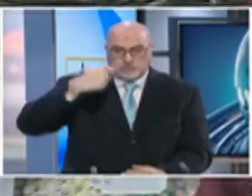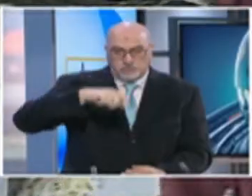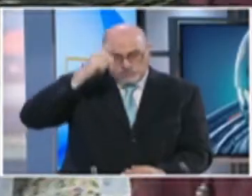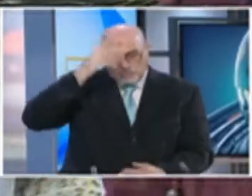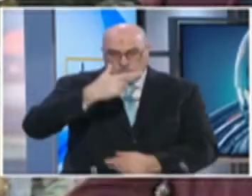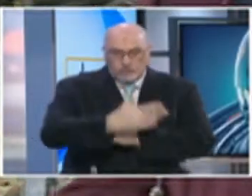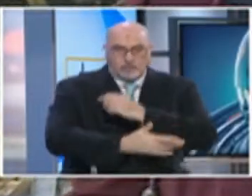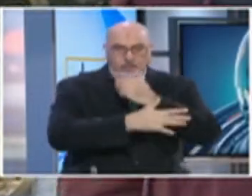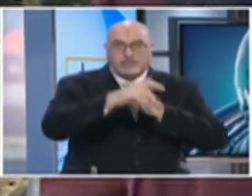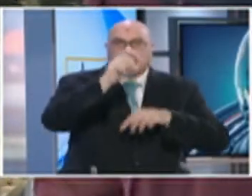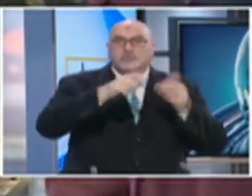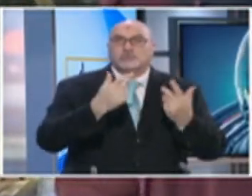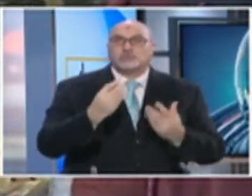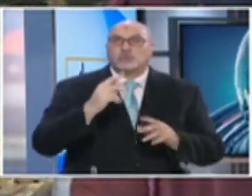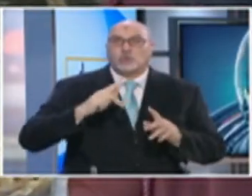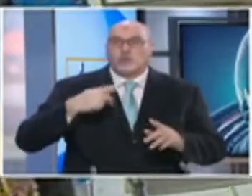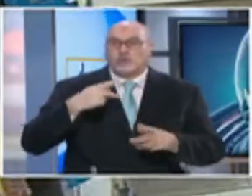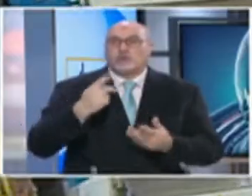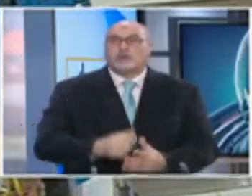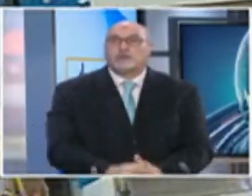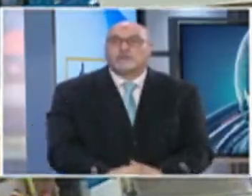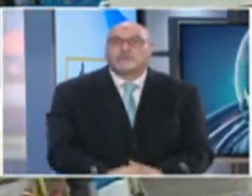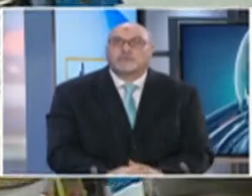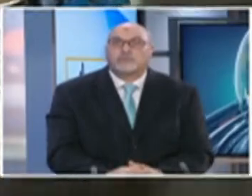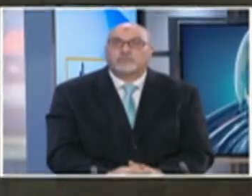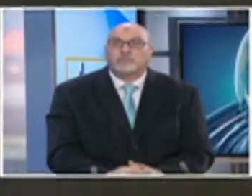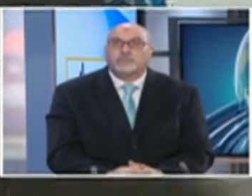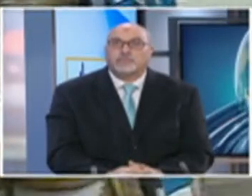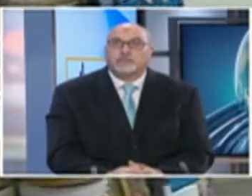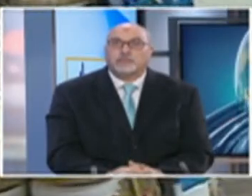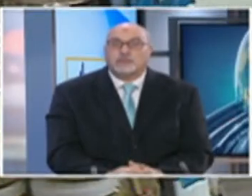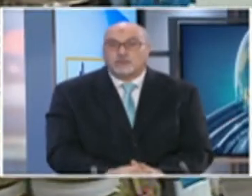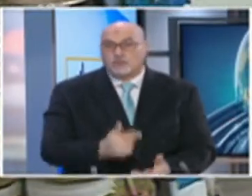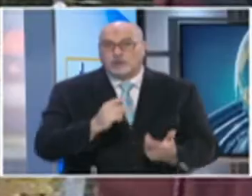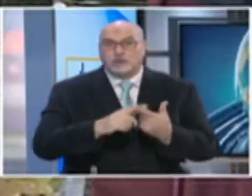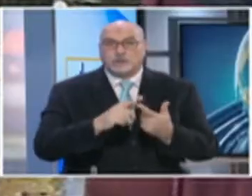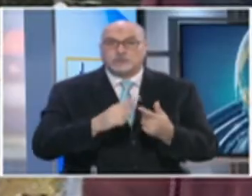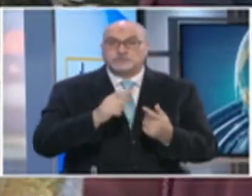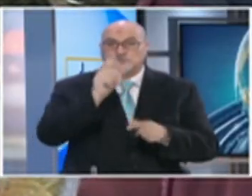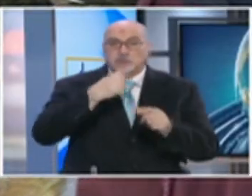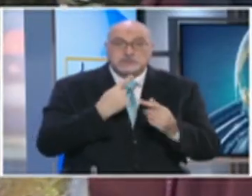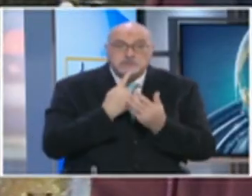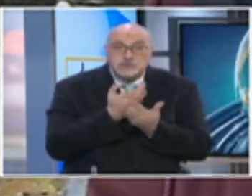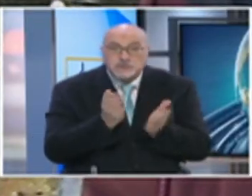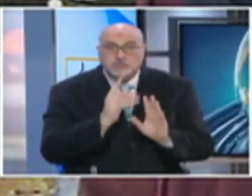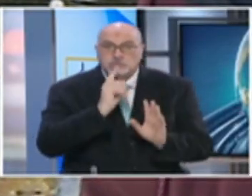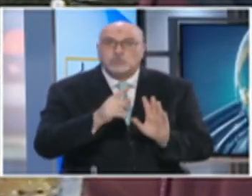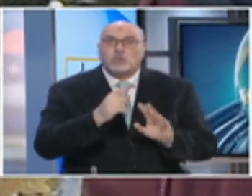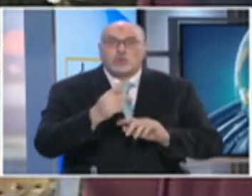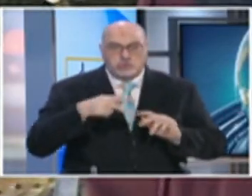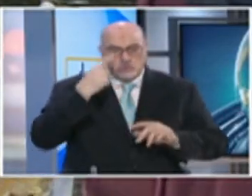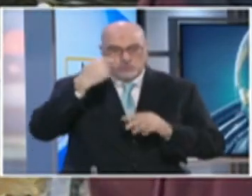المواطن. عايش بهم كما هذو المواد الاساسيه، هذو بكل عايش بهم المواطن البسيط. شكر القرارات هذه اللي